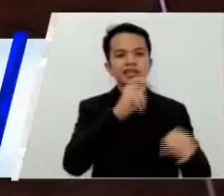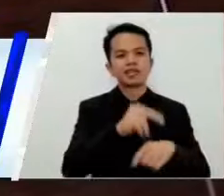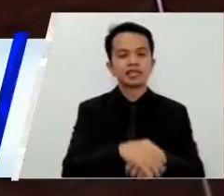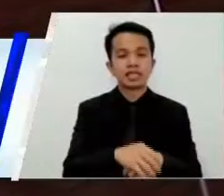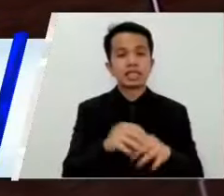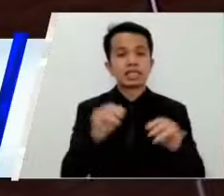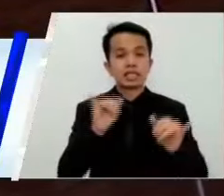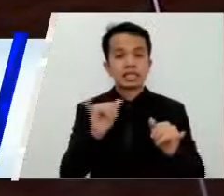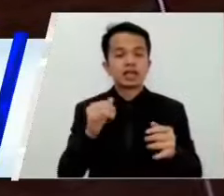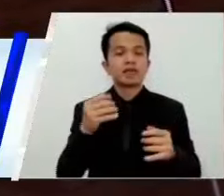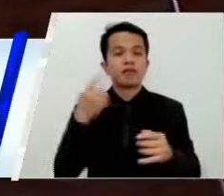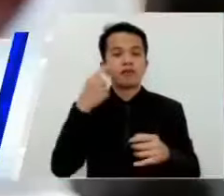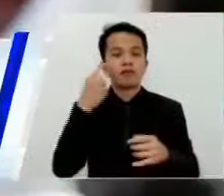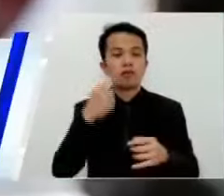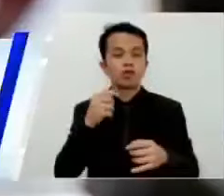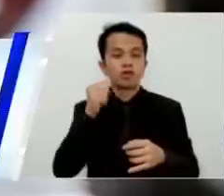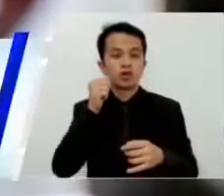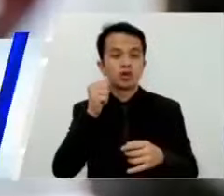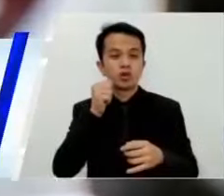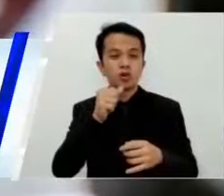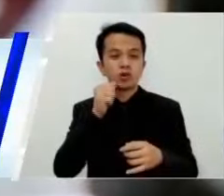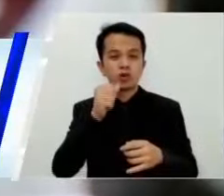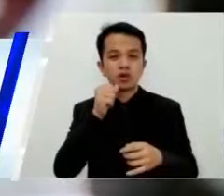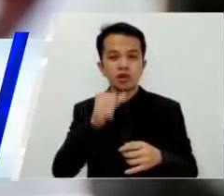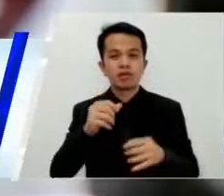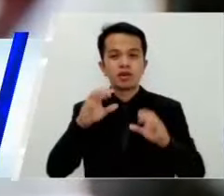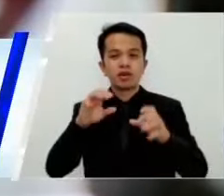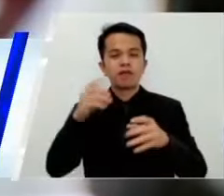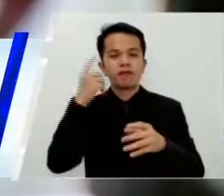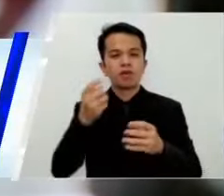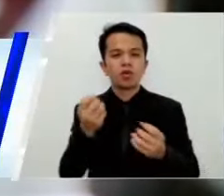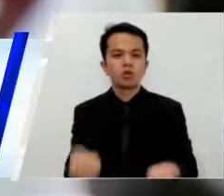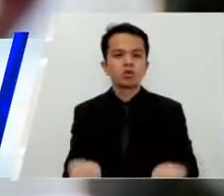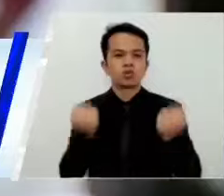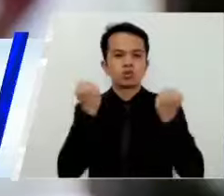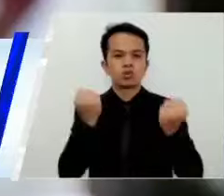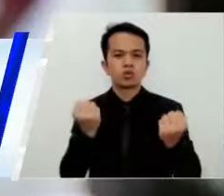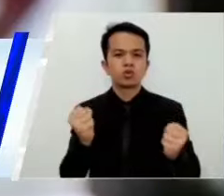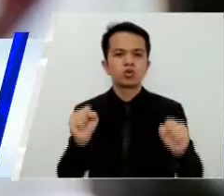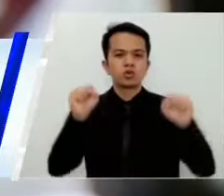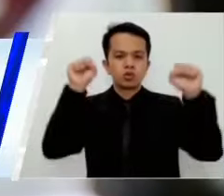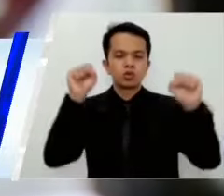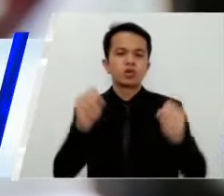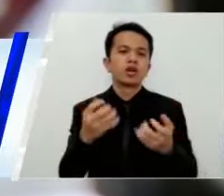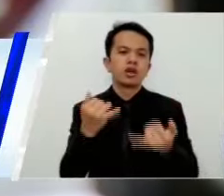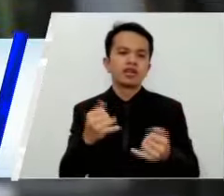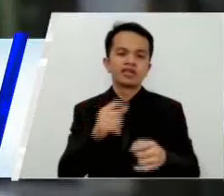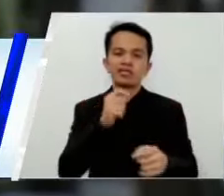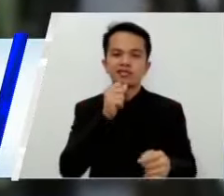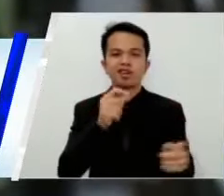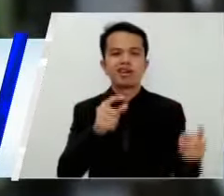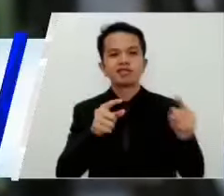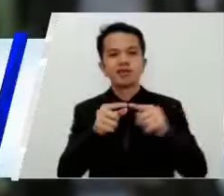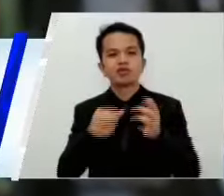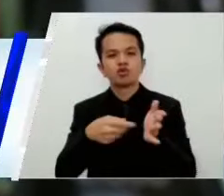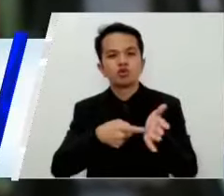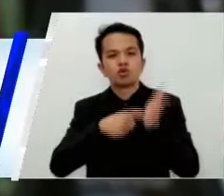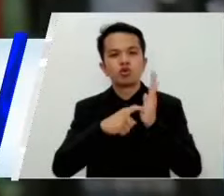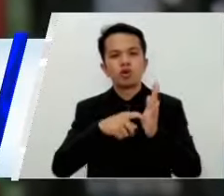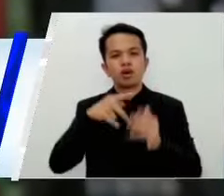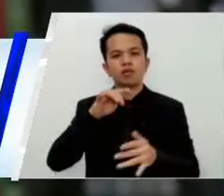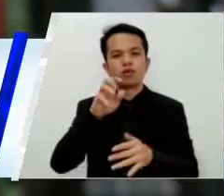women's 59-kilogram category ng weightlifting. Ayon sa Philippine Olympic Committee, hindi umabot sa required points si Diaz sa